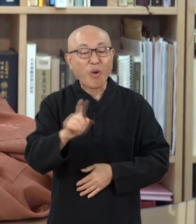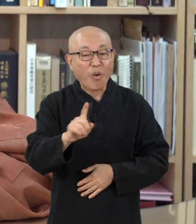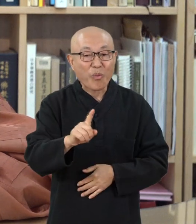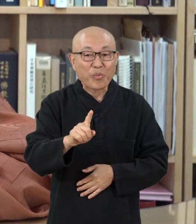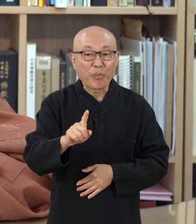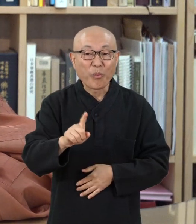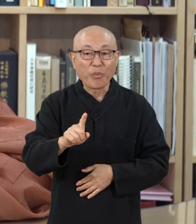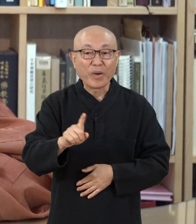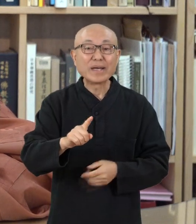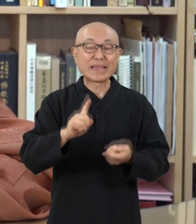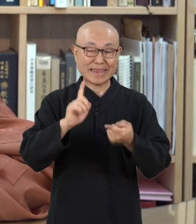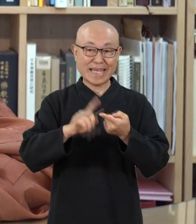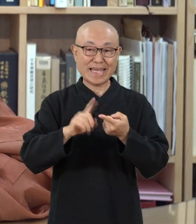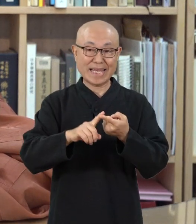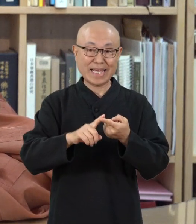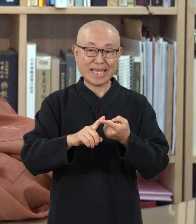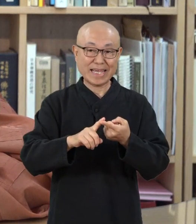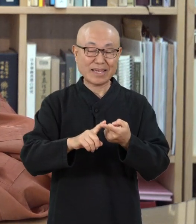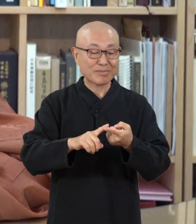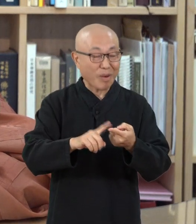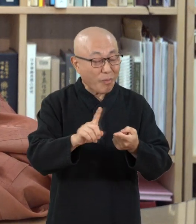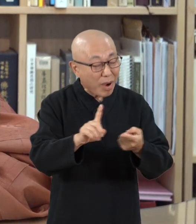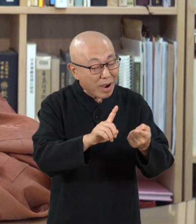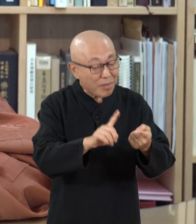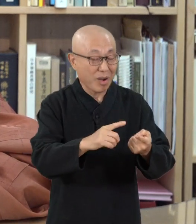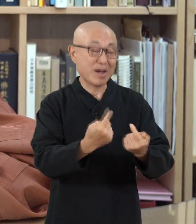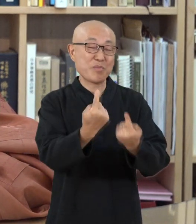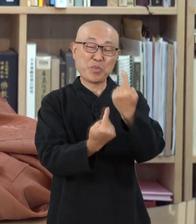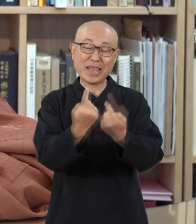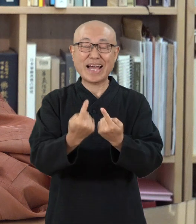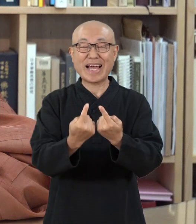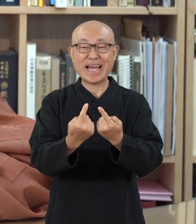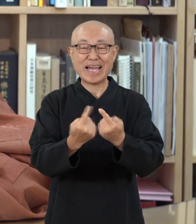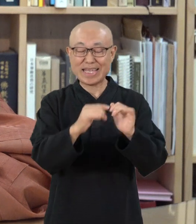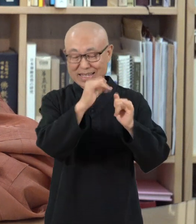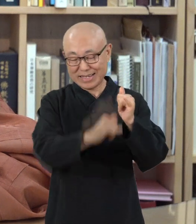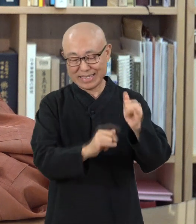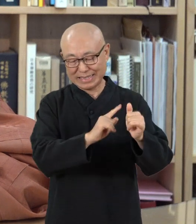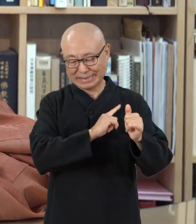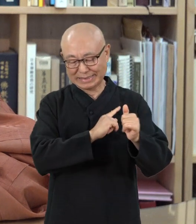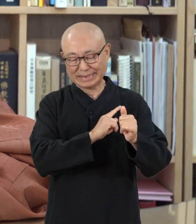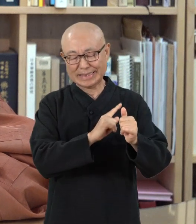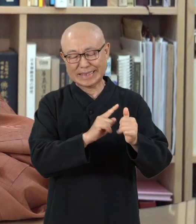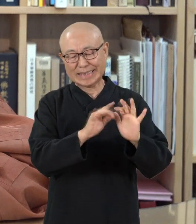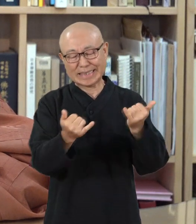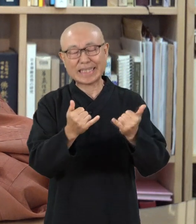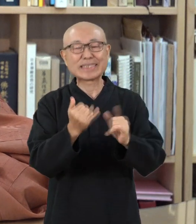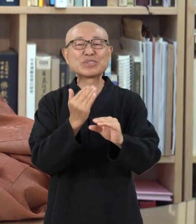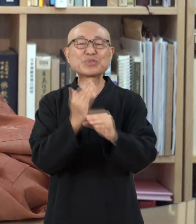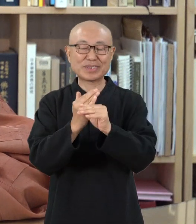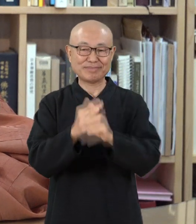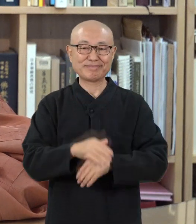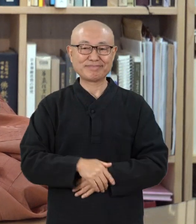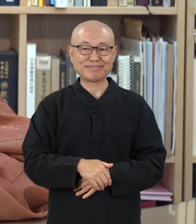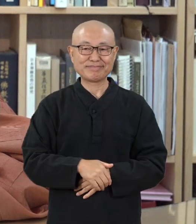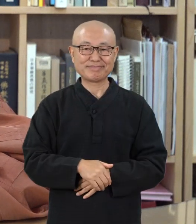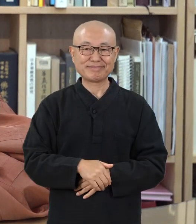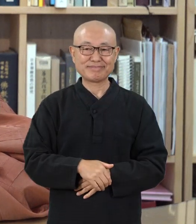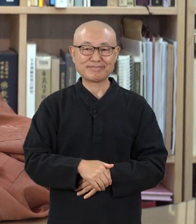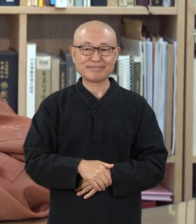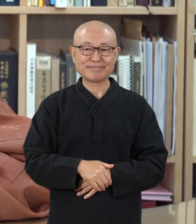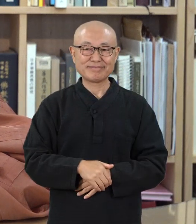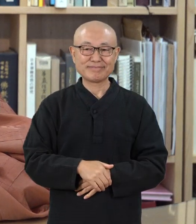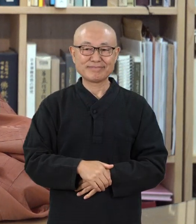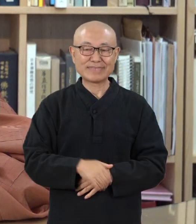어떠한 그 가르침보다도 역사 이래 부처님께서는 항상 인간에게 너가 갖고 있는 그